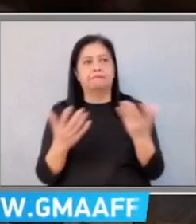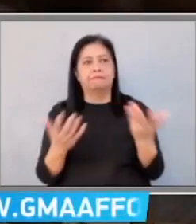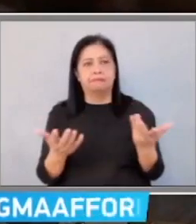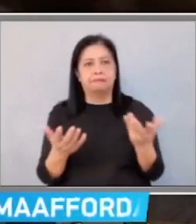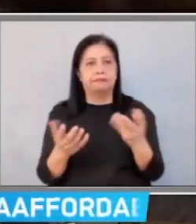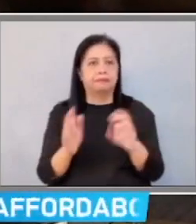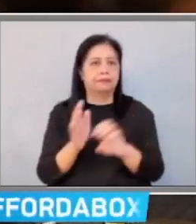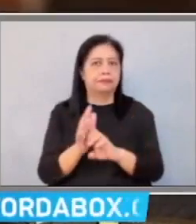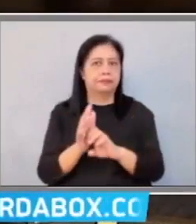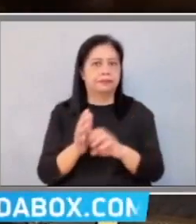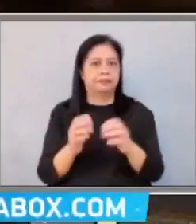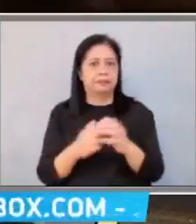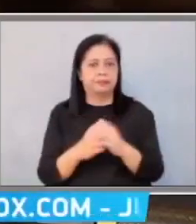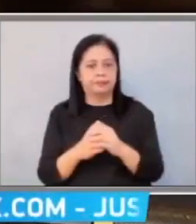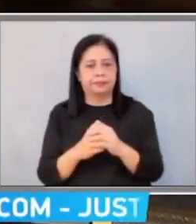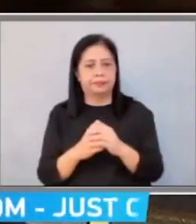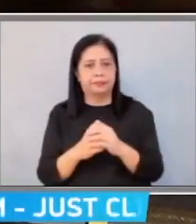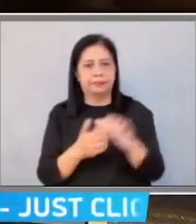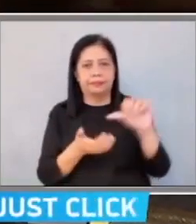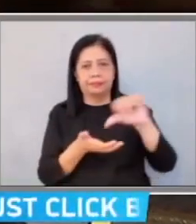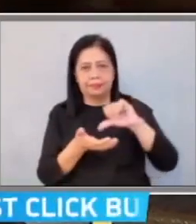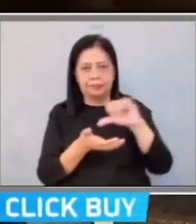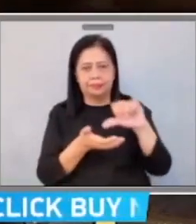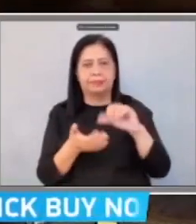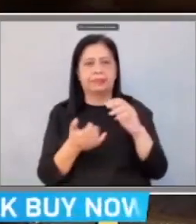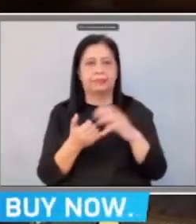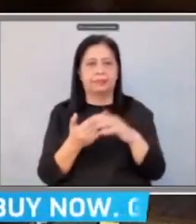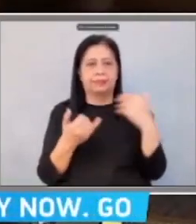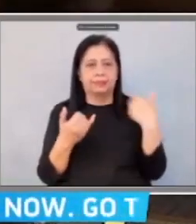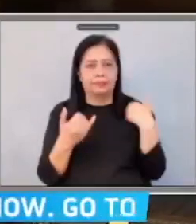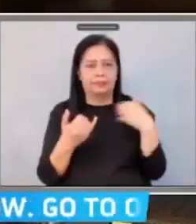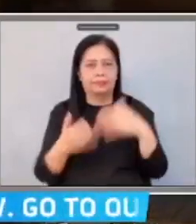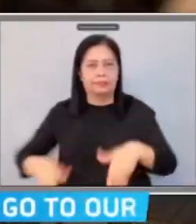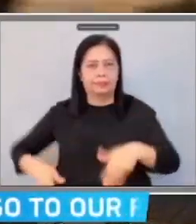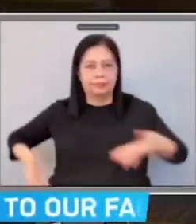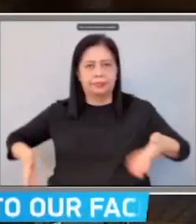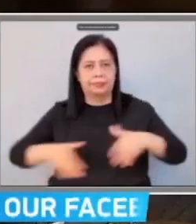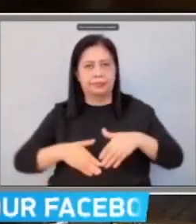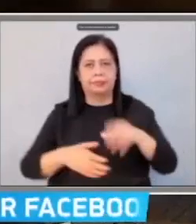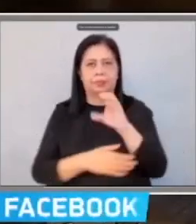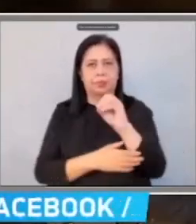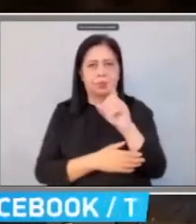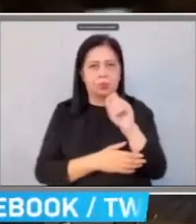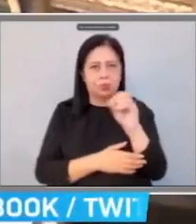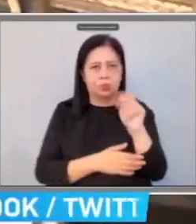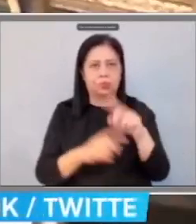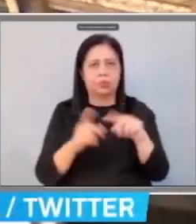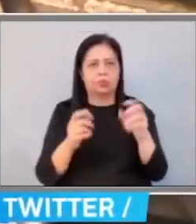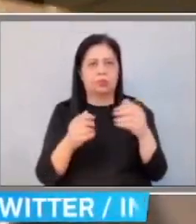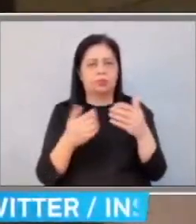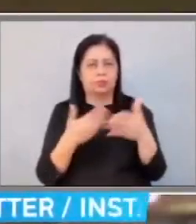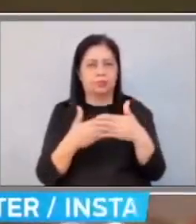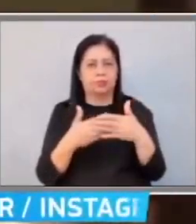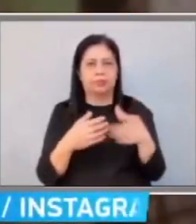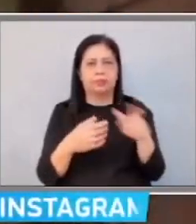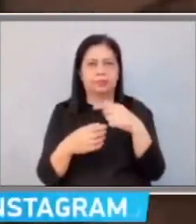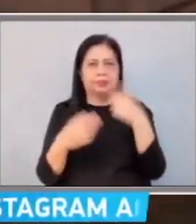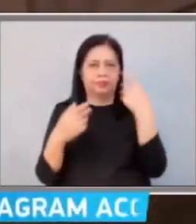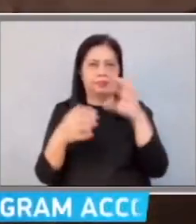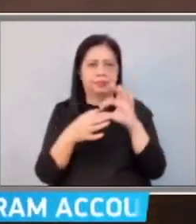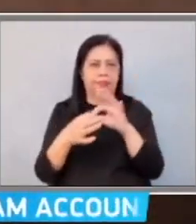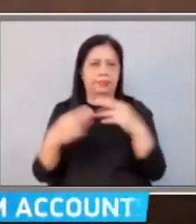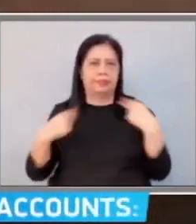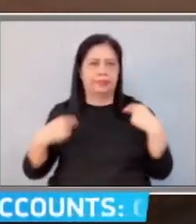mga alcohol, may mga diaper, cotton, mga latex gloves. Lalong nilakasan